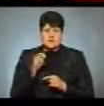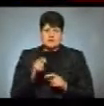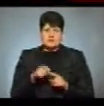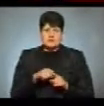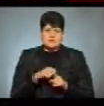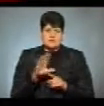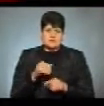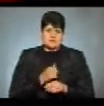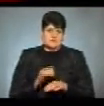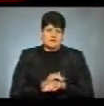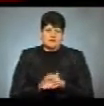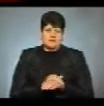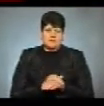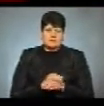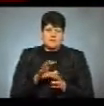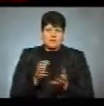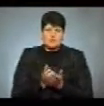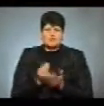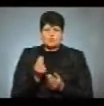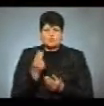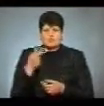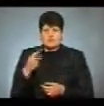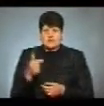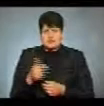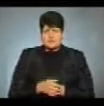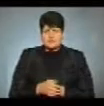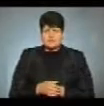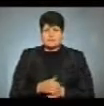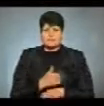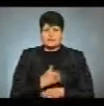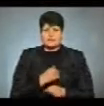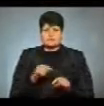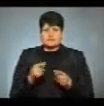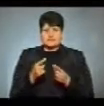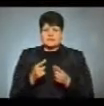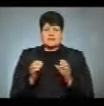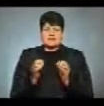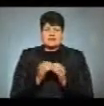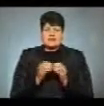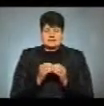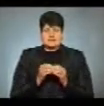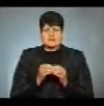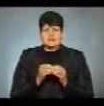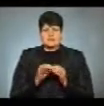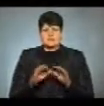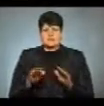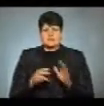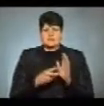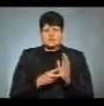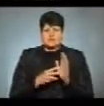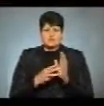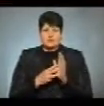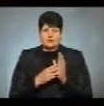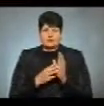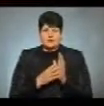смачно і всі дуже хвалять. Порція коштує 20 гривень. Ініціювали свято сім'ї 10 учнів, по двоє із 7, 8, 9,